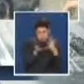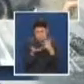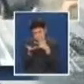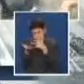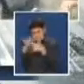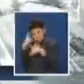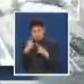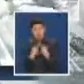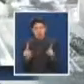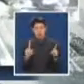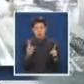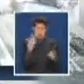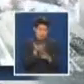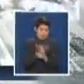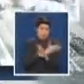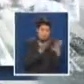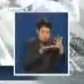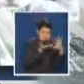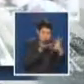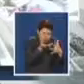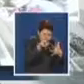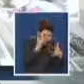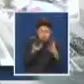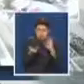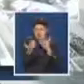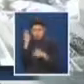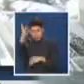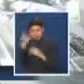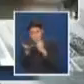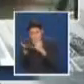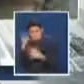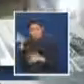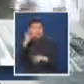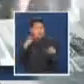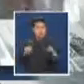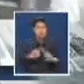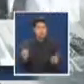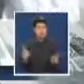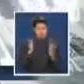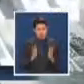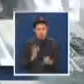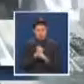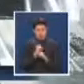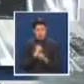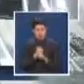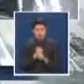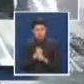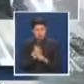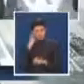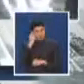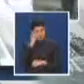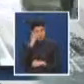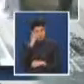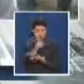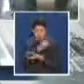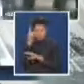งตรงนี้เนี่ยก็อาจจะทำความเข้าใจกันยากนิดนึงนะครับแต่ผมยืนยันได้นะครับว่าเจ้าหน้าที่เนี่ยตั้งแต่วันแร